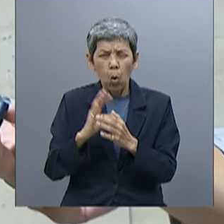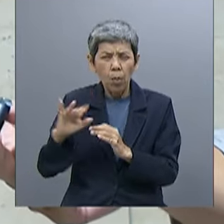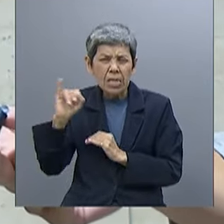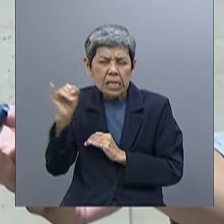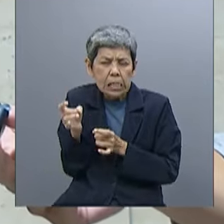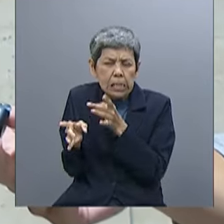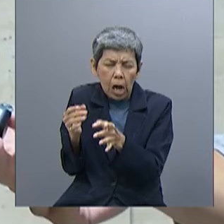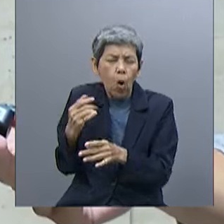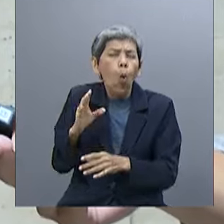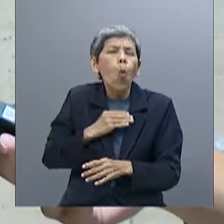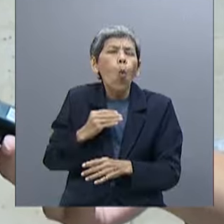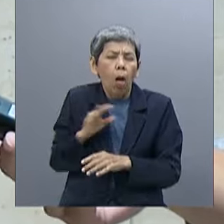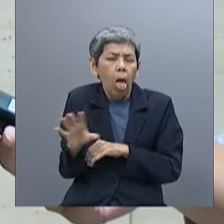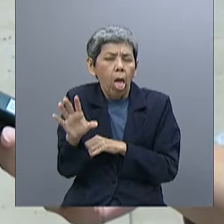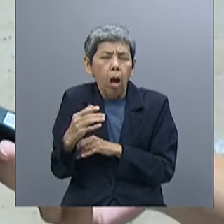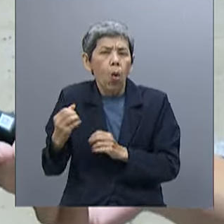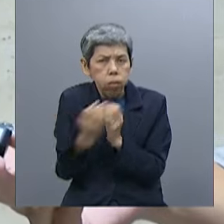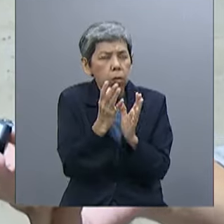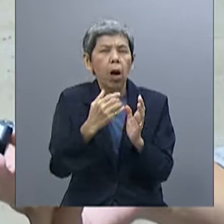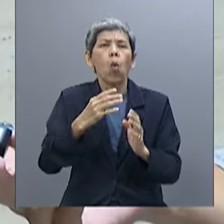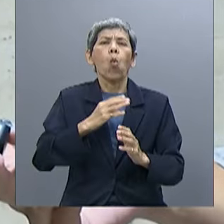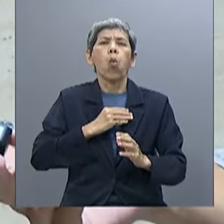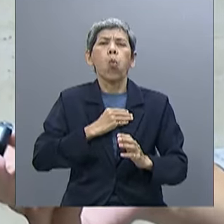ก่อเหตุในห่วงจากการดังกล่าวนะครับ